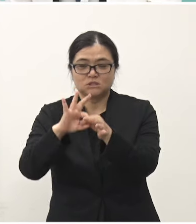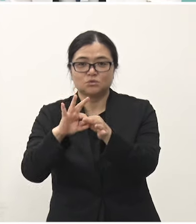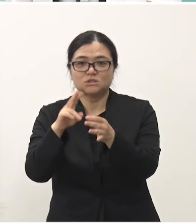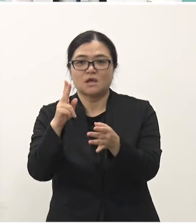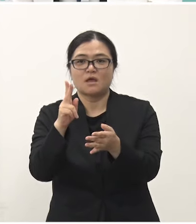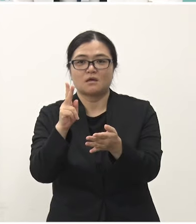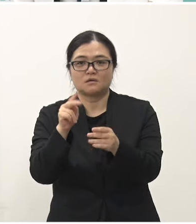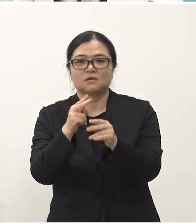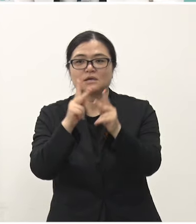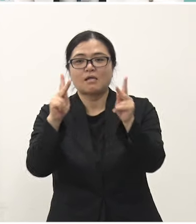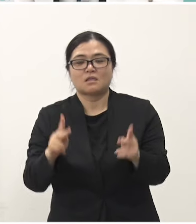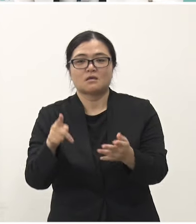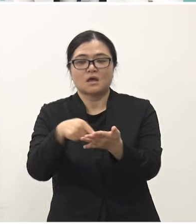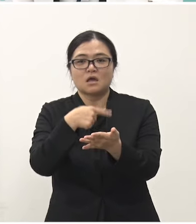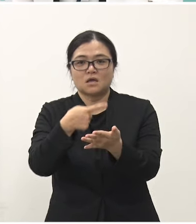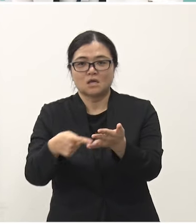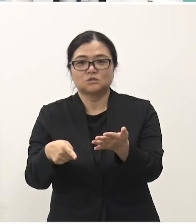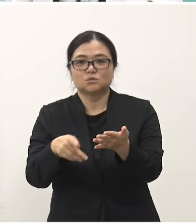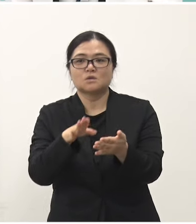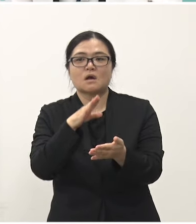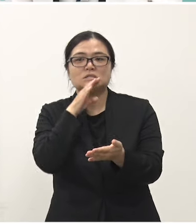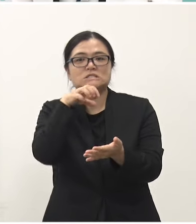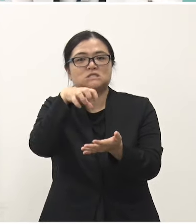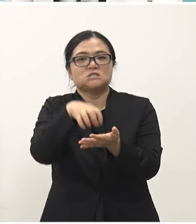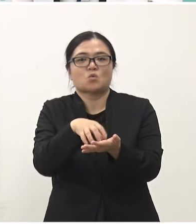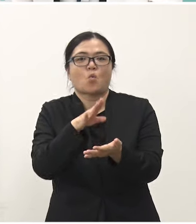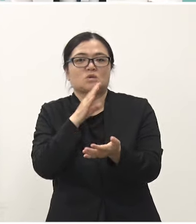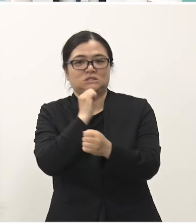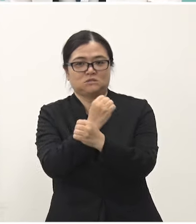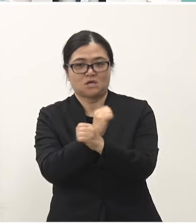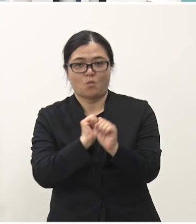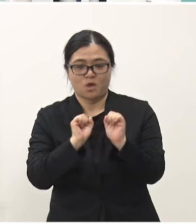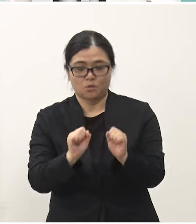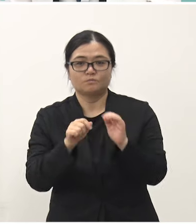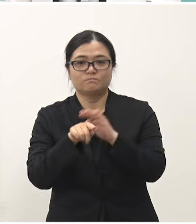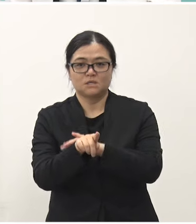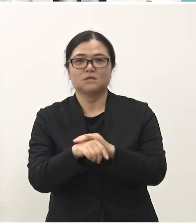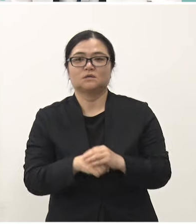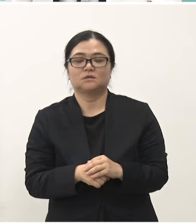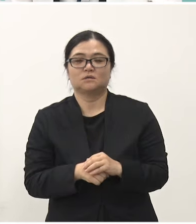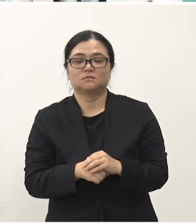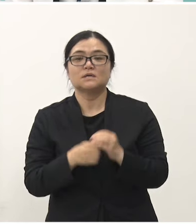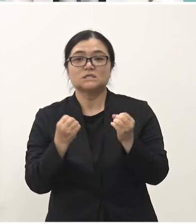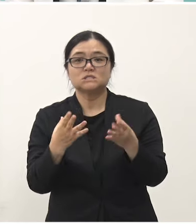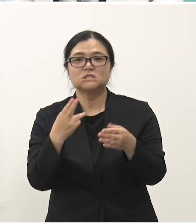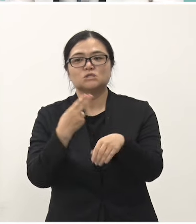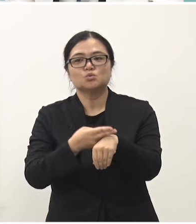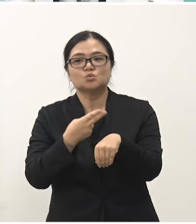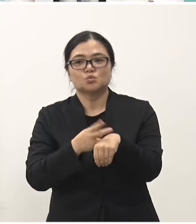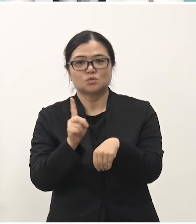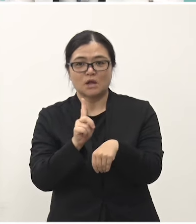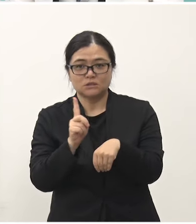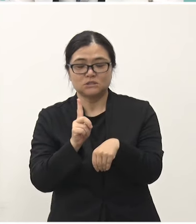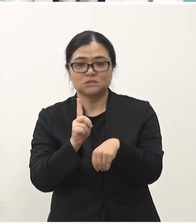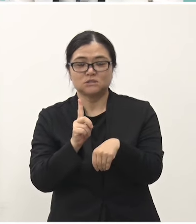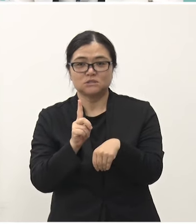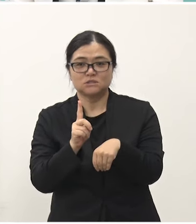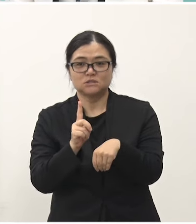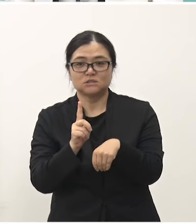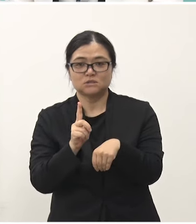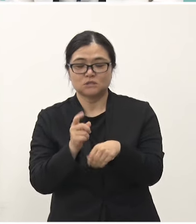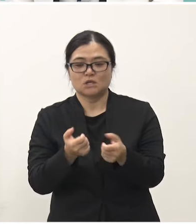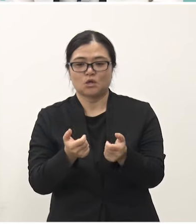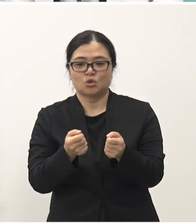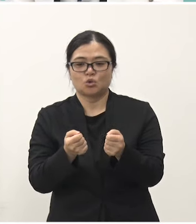技術をマッチングさせ課題解決に向けた実証実験を行う取り組みです新技術とはここに